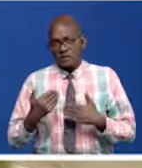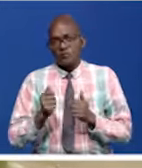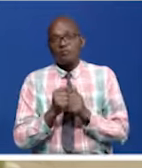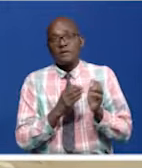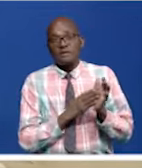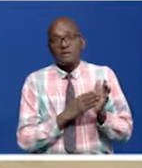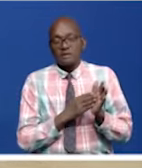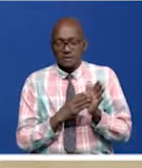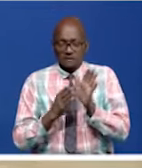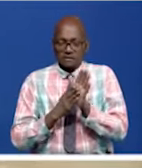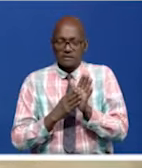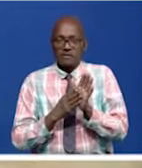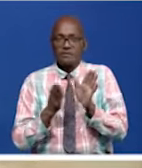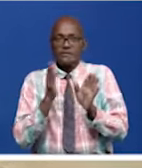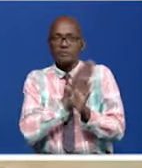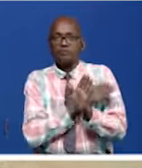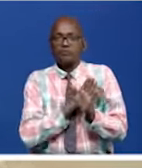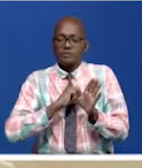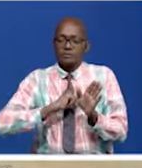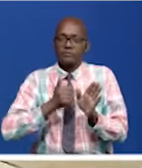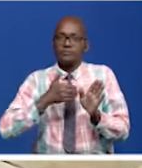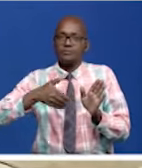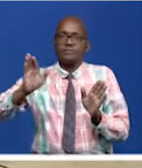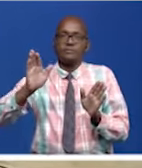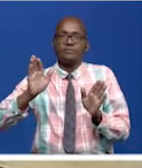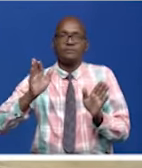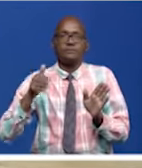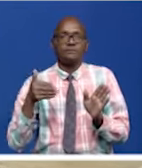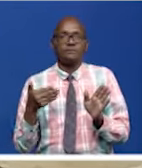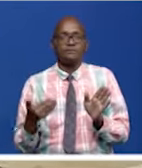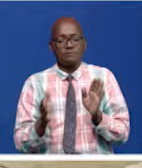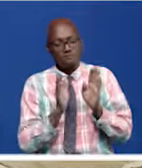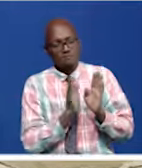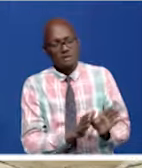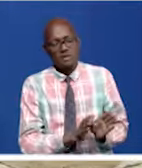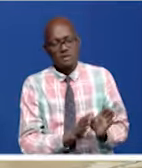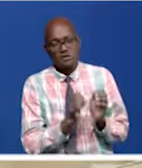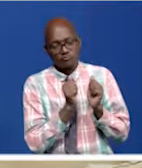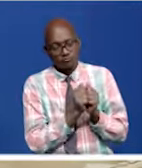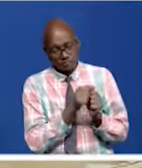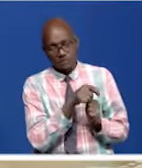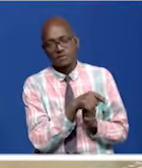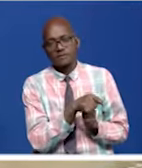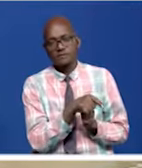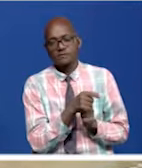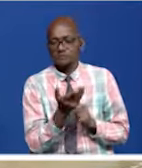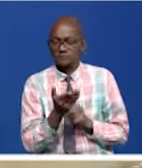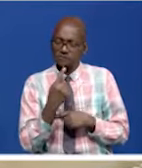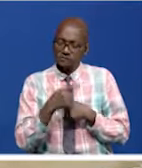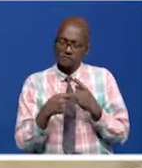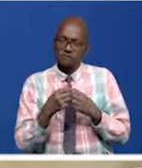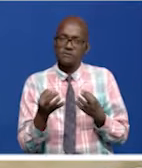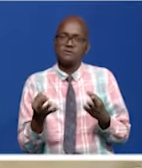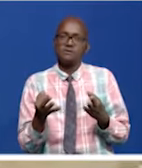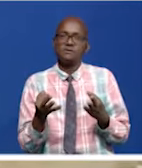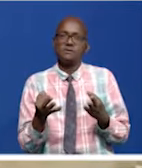majeruhi Tisa wameshapata huduma na wameruhusiwa tamebakia na Watu 10 lakini Hawa wengine wanaendelea vizuri